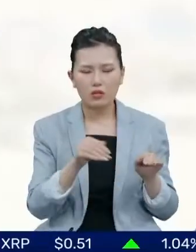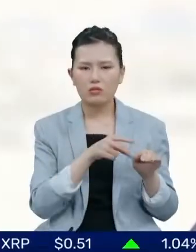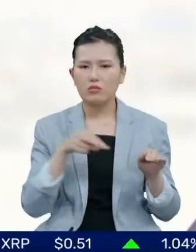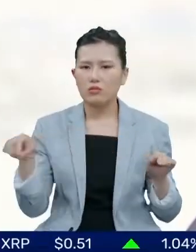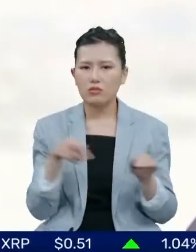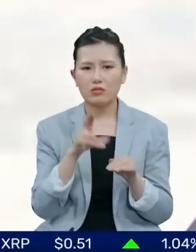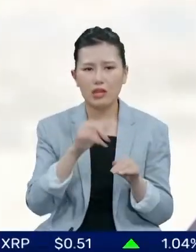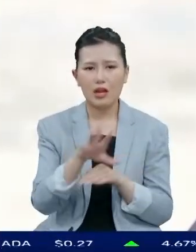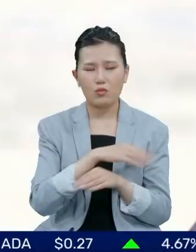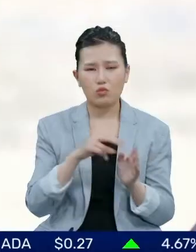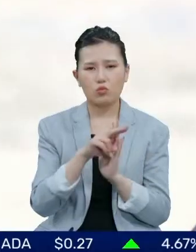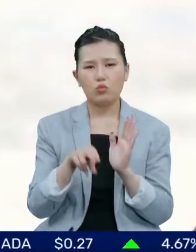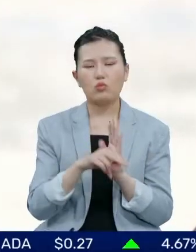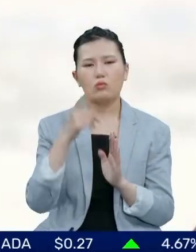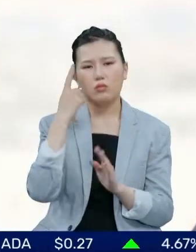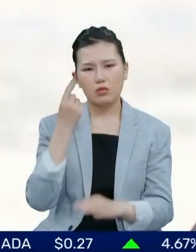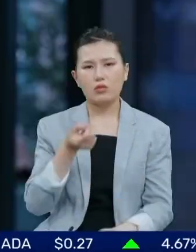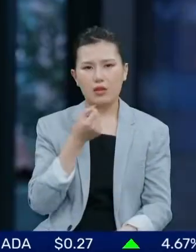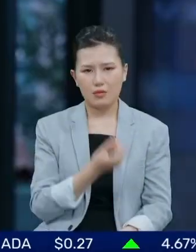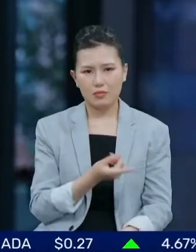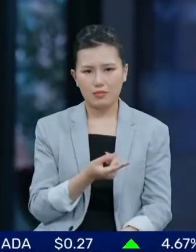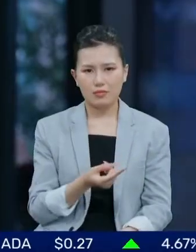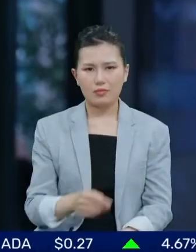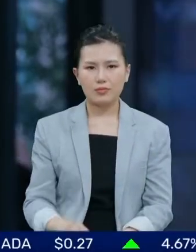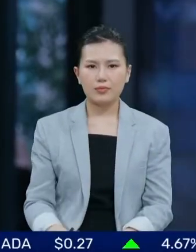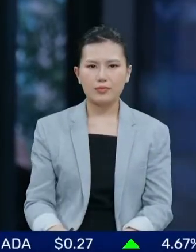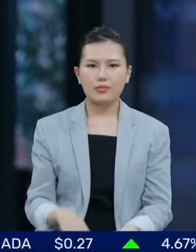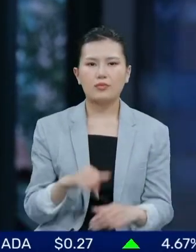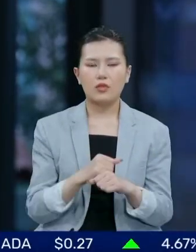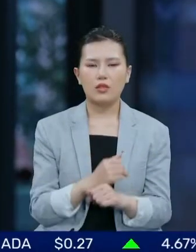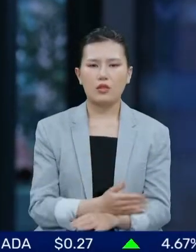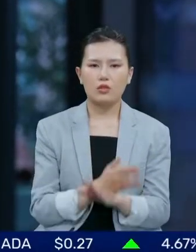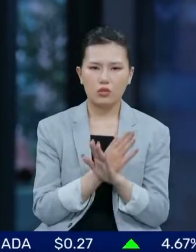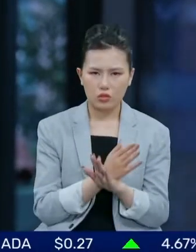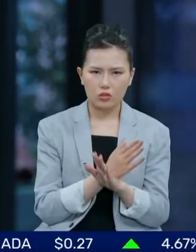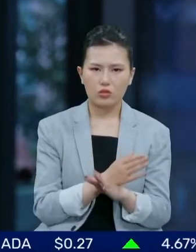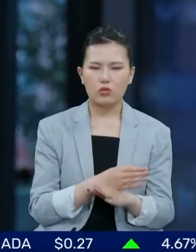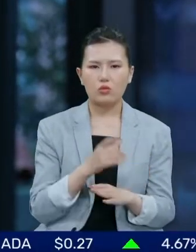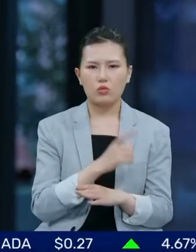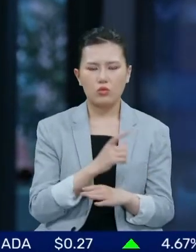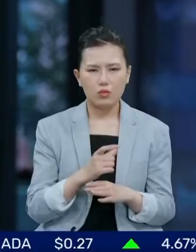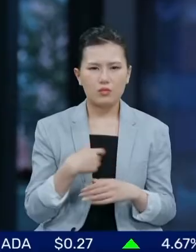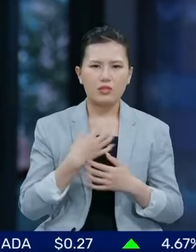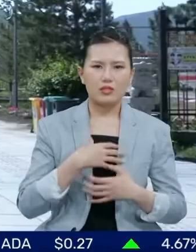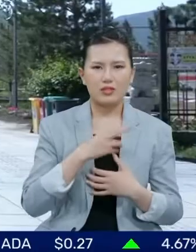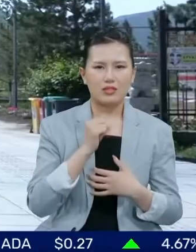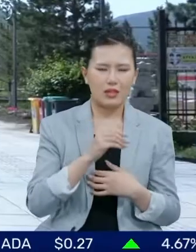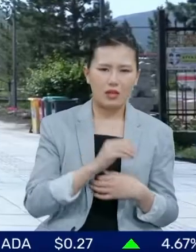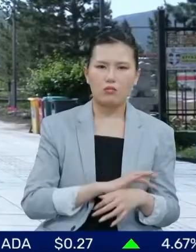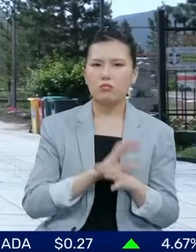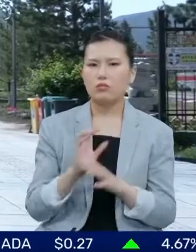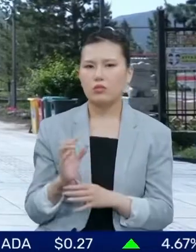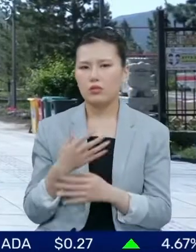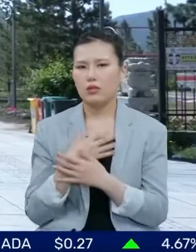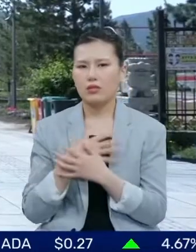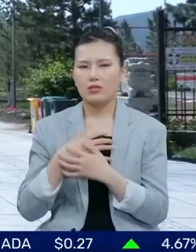тийм зангуурцуулах ойрхолцоо тийм байгуулгууд баг болчихлоо шүү дээ. Ажлаа дараад оройгоо жоон хүн амьтан одоо стресс бол энэ дээр ээж нэг стрессээ тайлах ч юм уу.